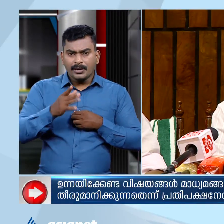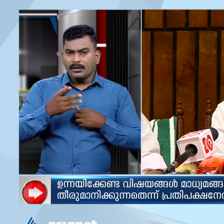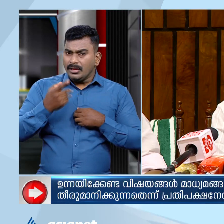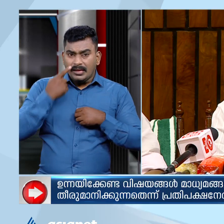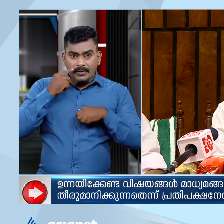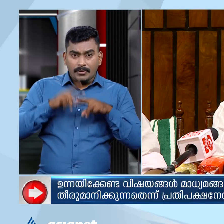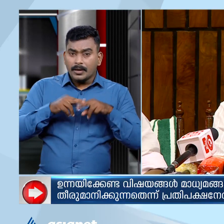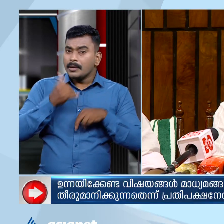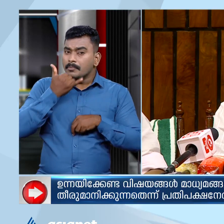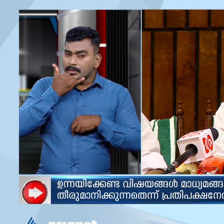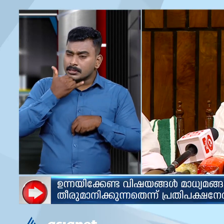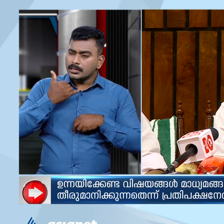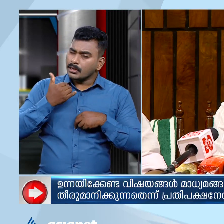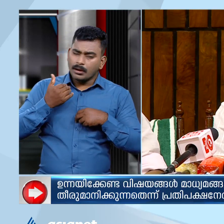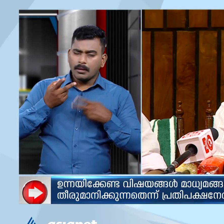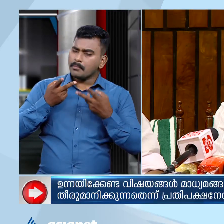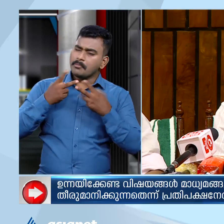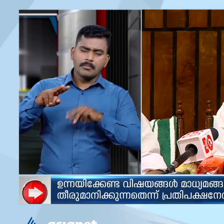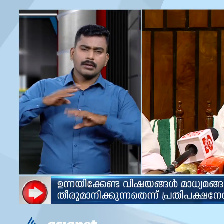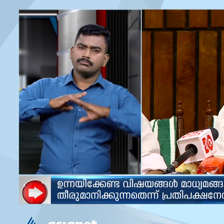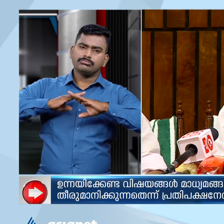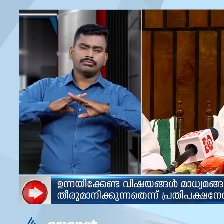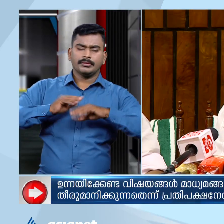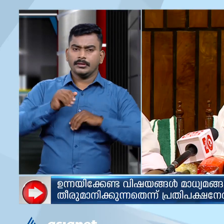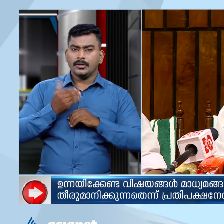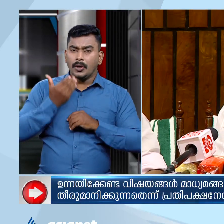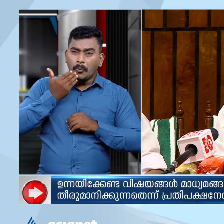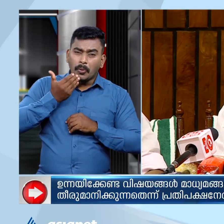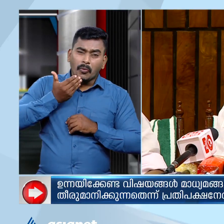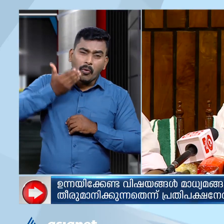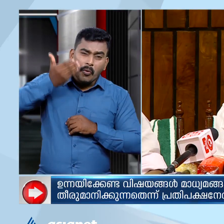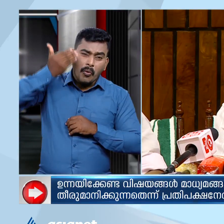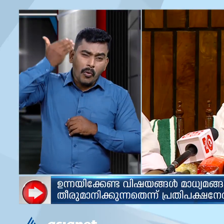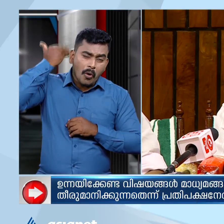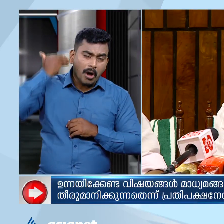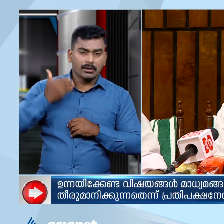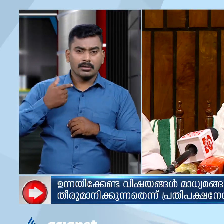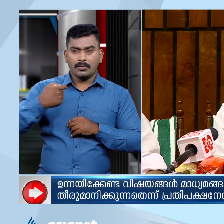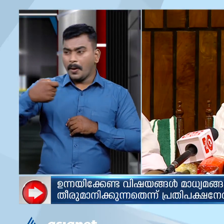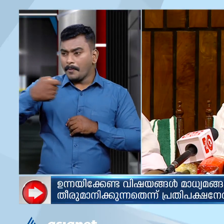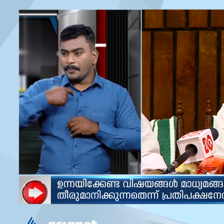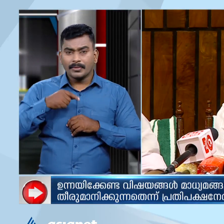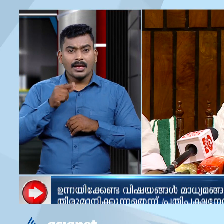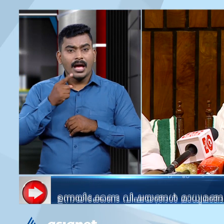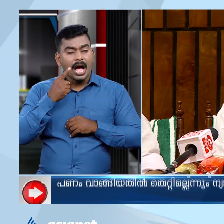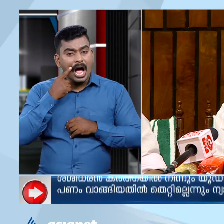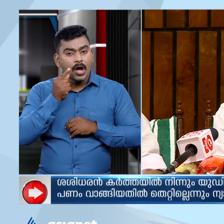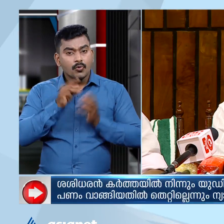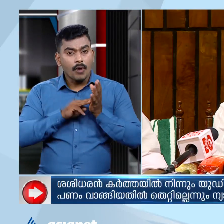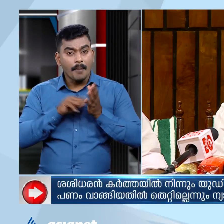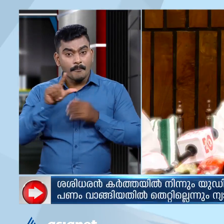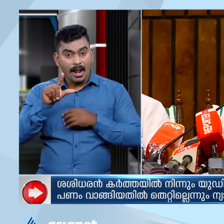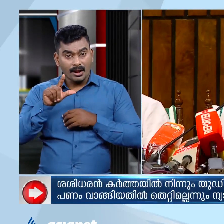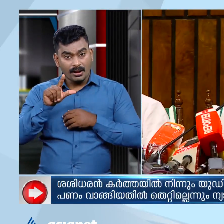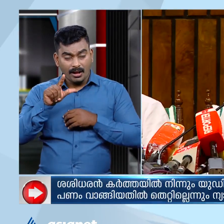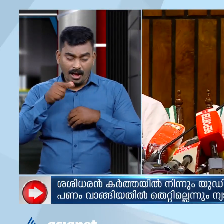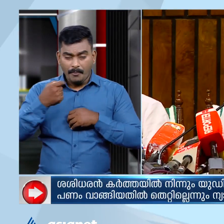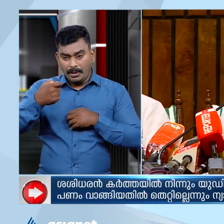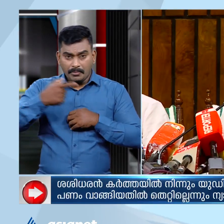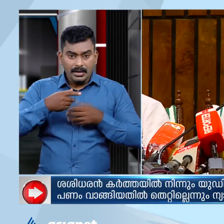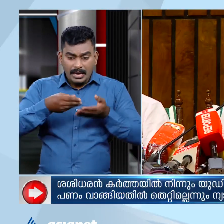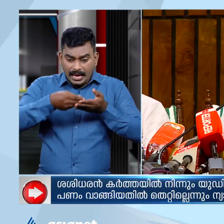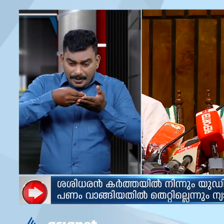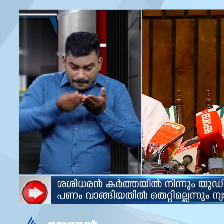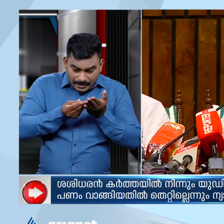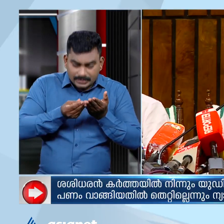സംഭാവന ആണോ അല്ലേ ഇതൊന്നും എത്രയോ കാലത്തെ സംഭവമാണ്. സംഭാവന വാങ്ങിയിട്ട് ഈ പാർട്ടിയിൽ റെസീറ്റും കൊടുത്തിട്ടുണ്ടാവും, കണക്കും വെച്ചിട്ടുണ്ടാവും.